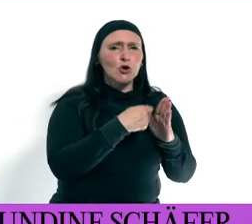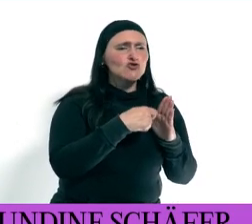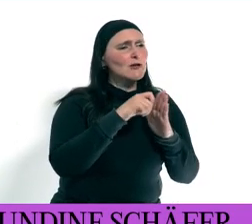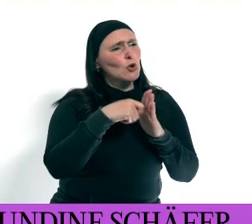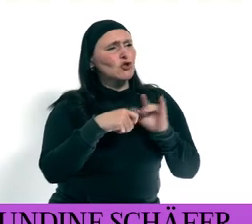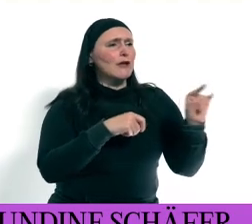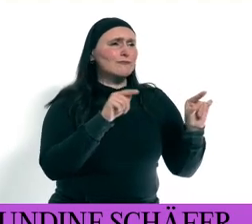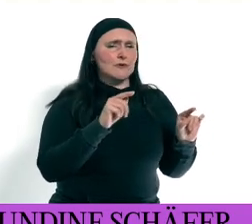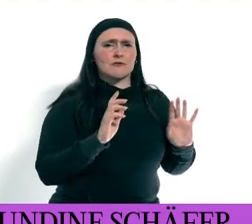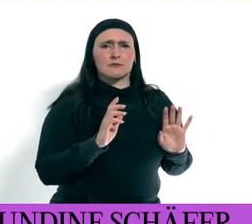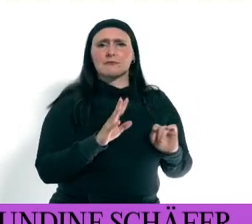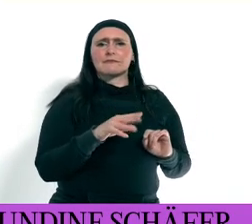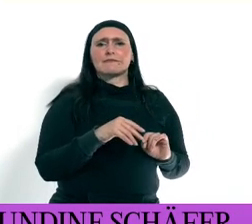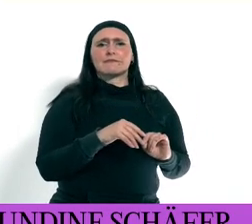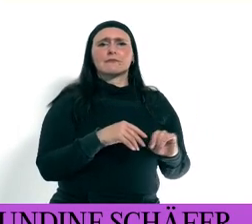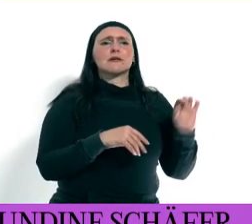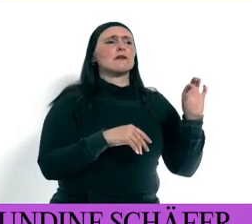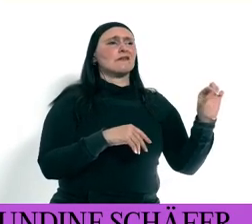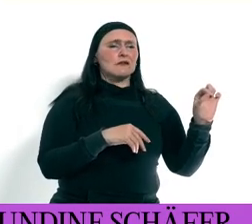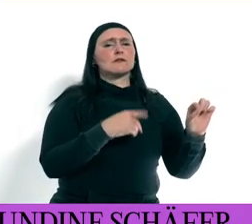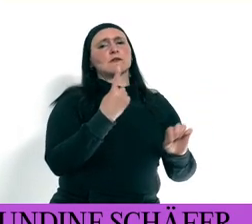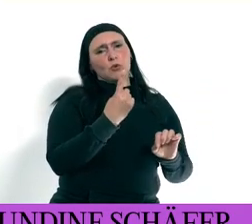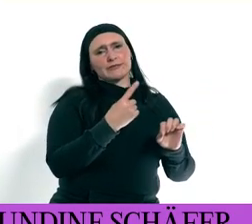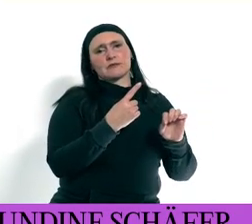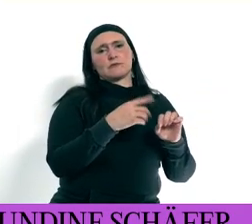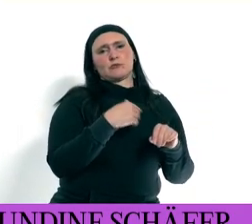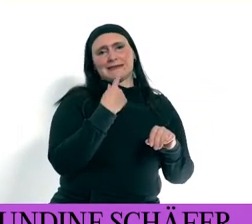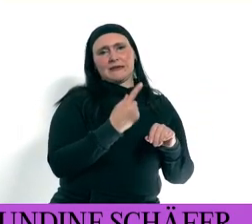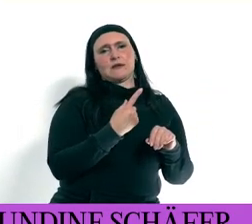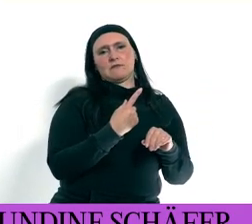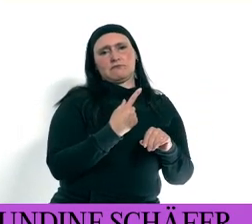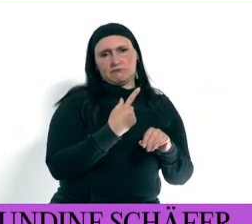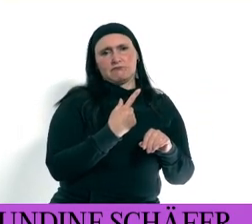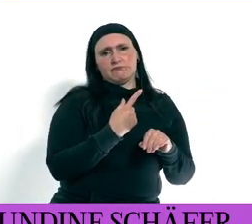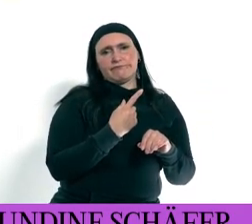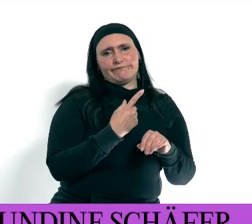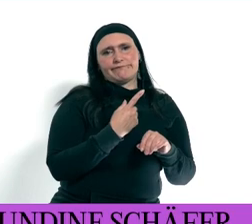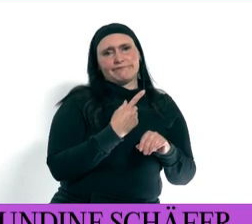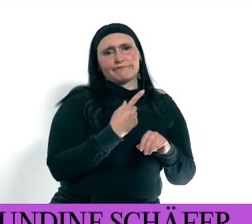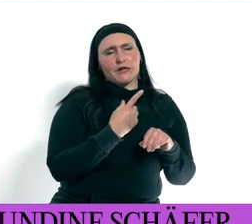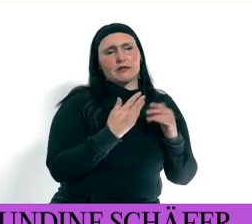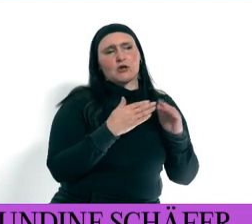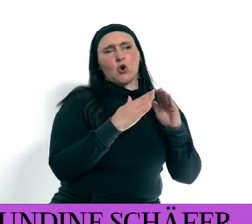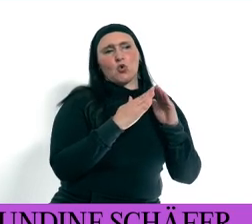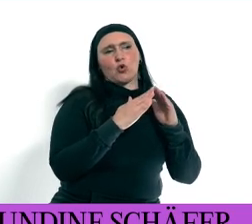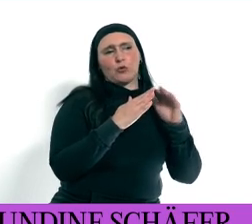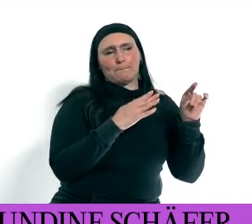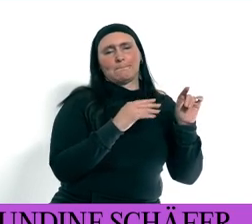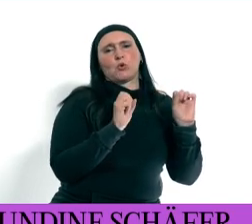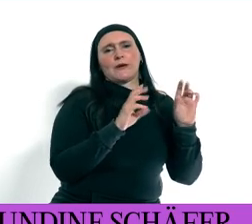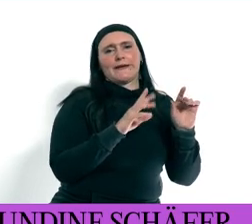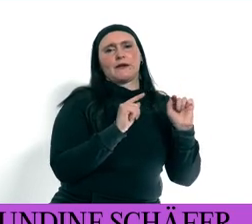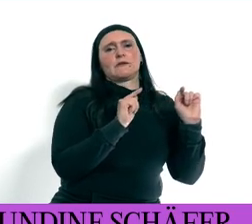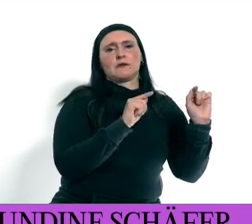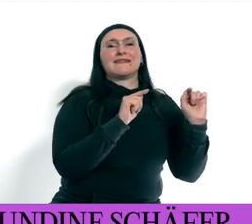mit unterschiedlichen Projekten. Gleichzeitig bietet ihr den Menschen aber auch eine Art Zuhause, wenn man so will. Also die Idee